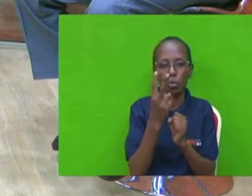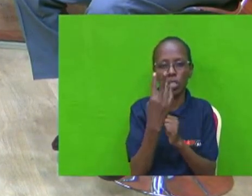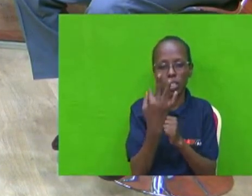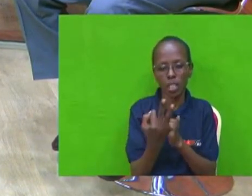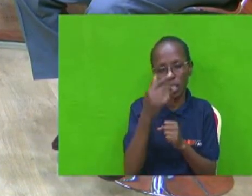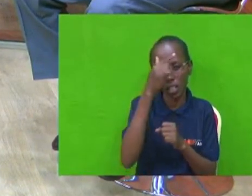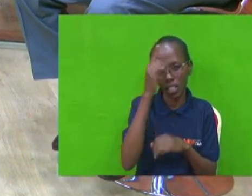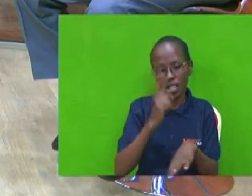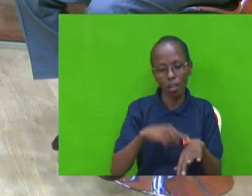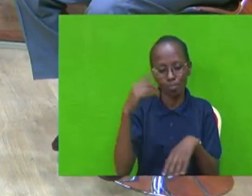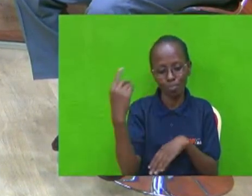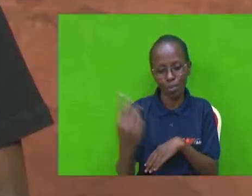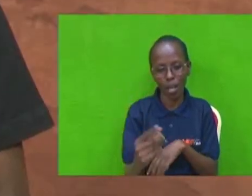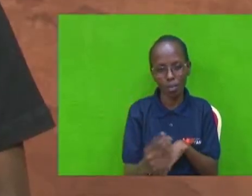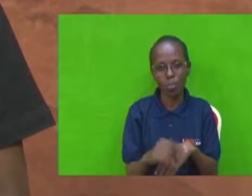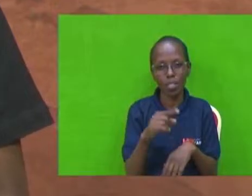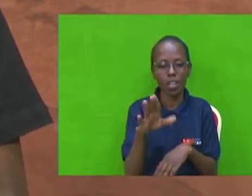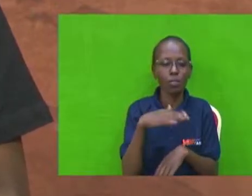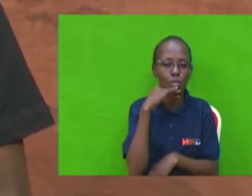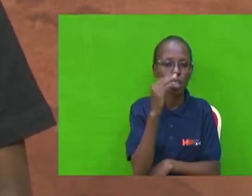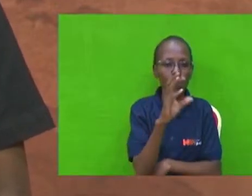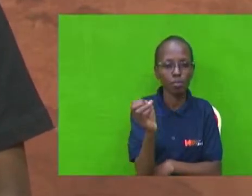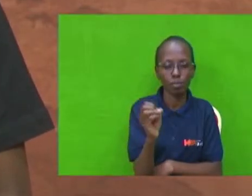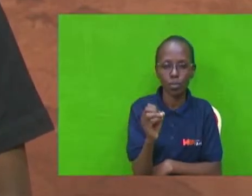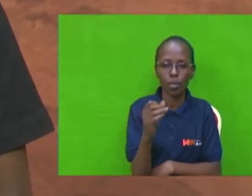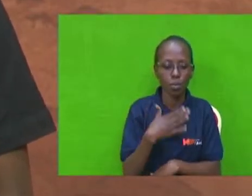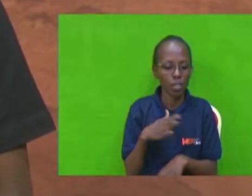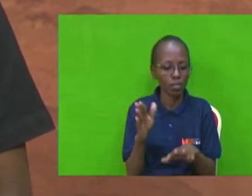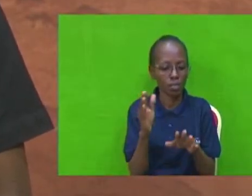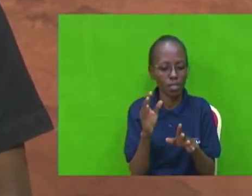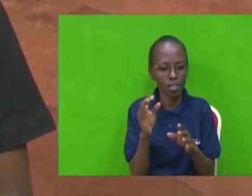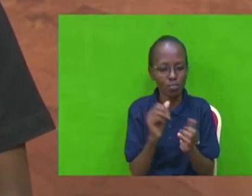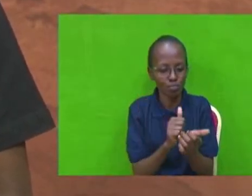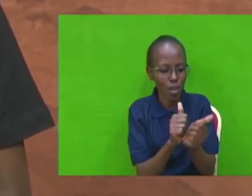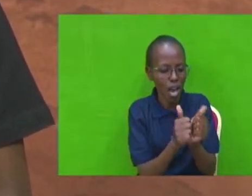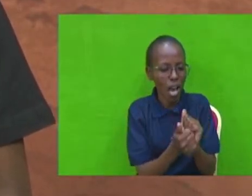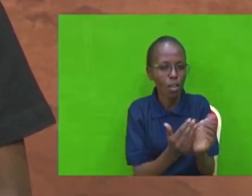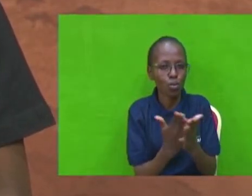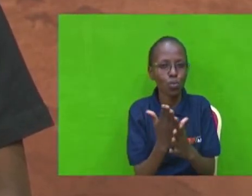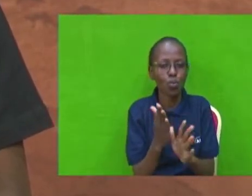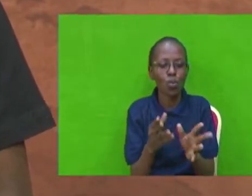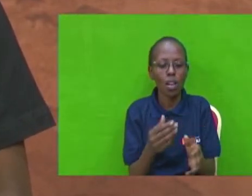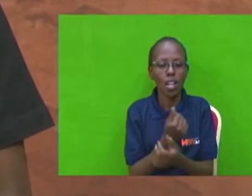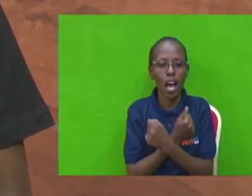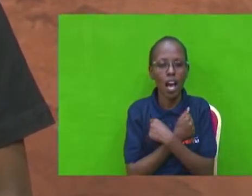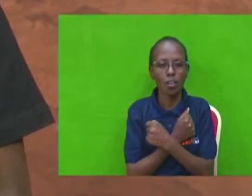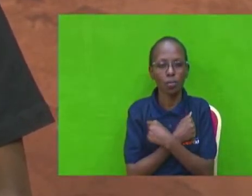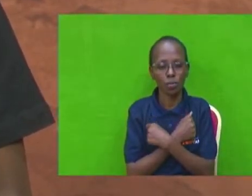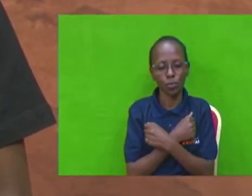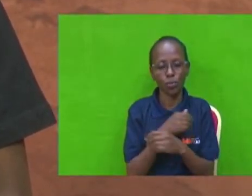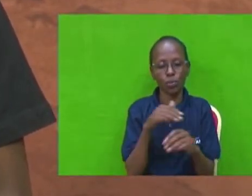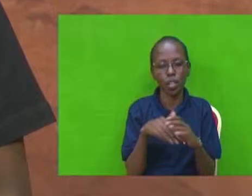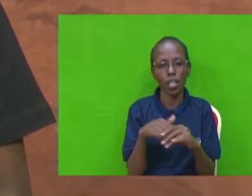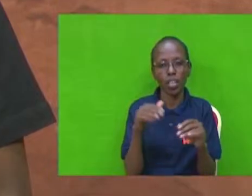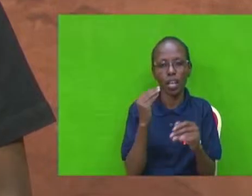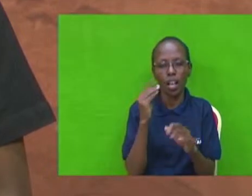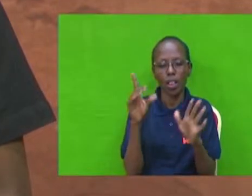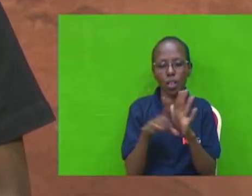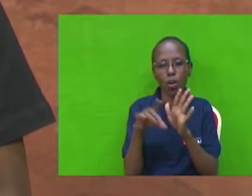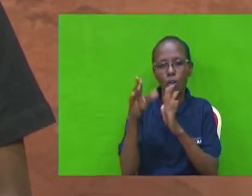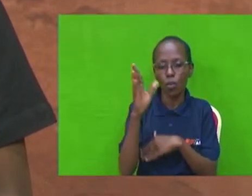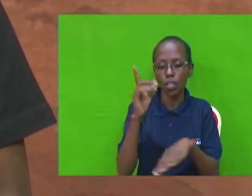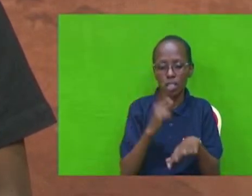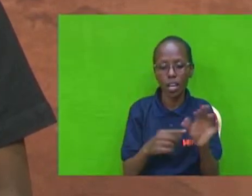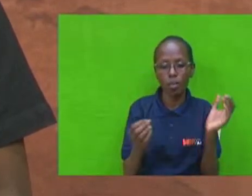Maana ukimchapa kwa fimbo hata kufa. Kwa hiyo mrekebishe mtoto kwa upendo katika kicho cha Bwana. Naye atakapokuwa